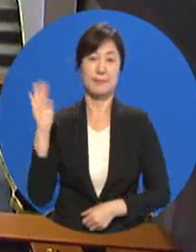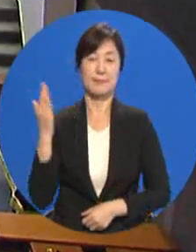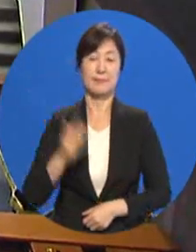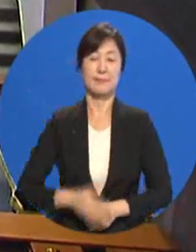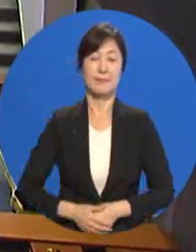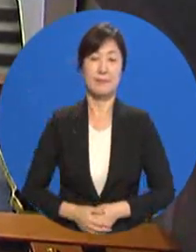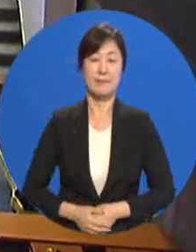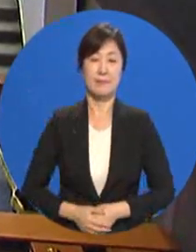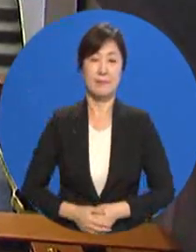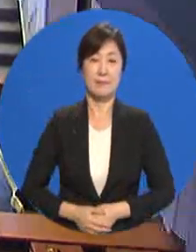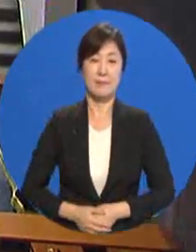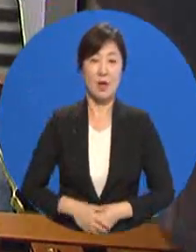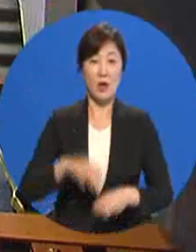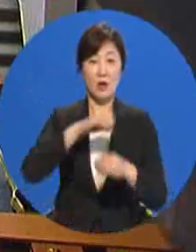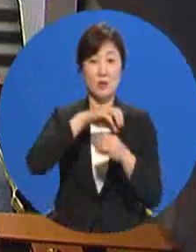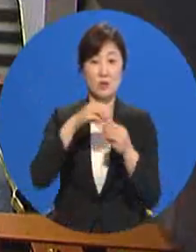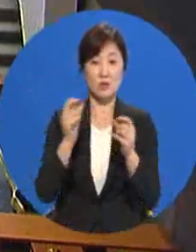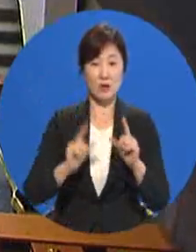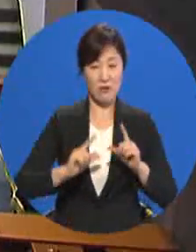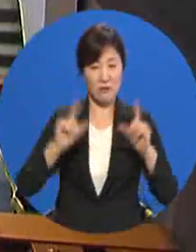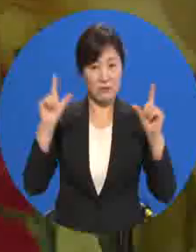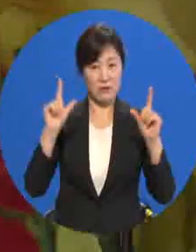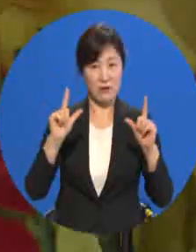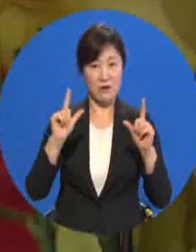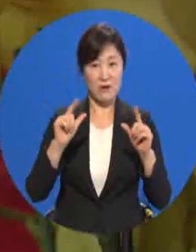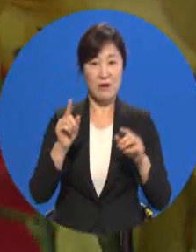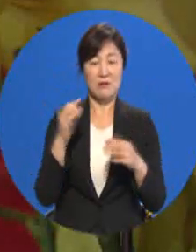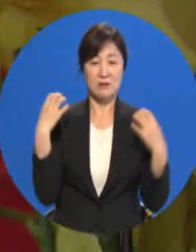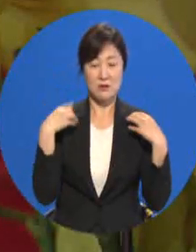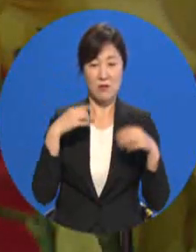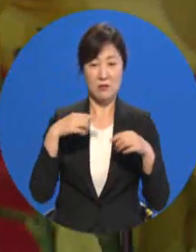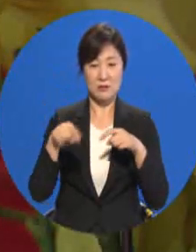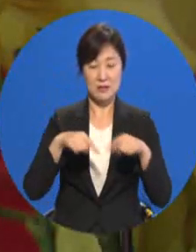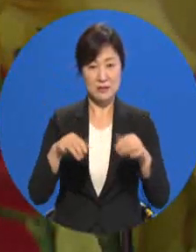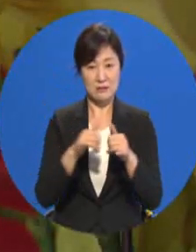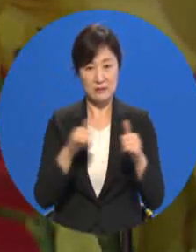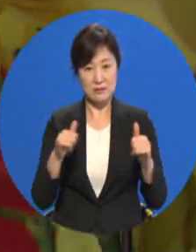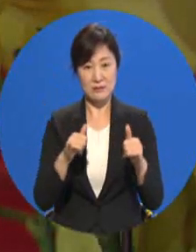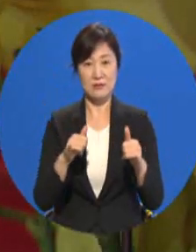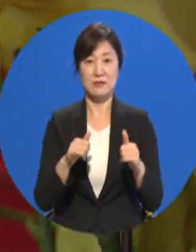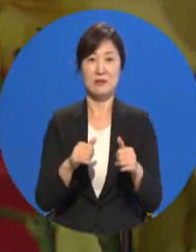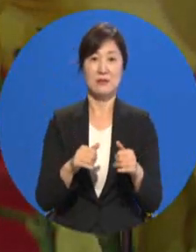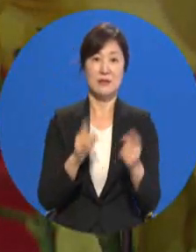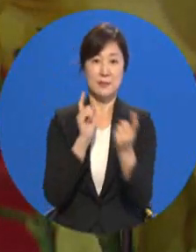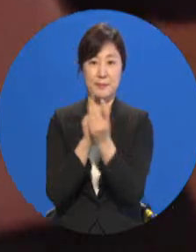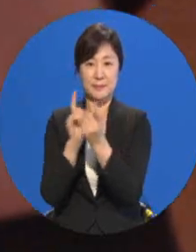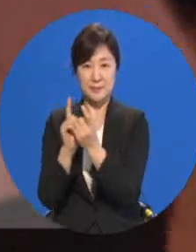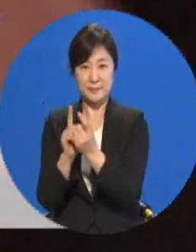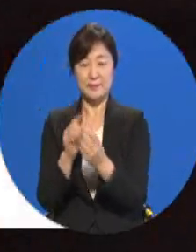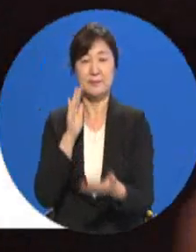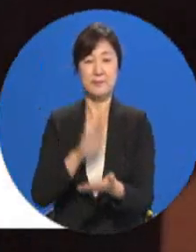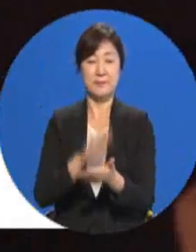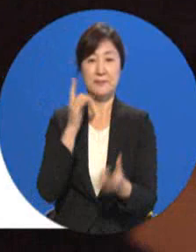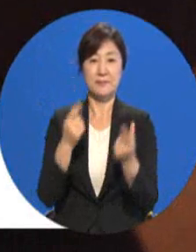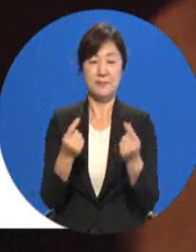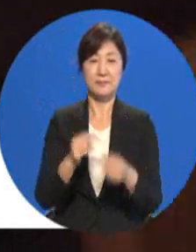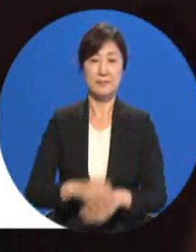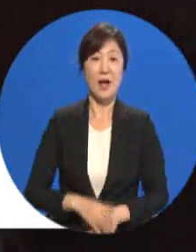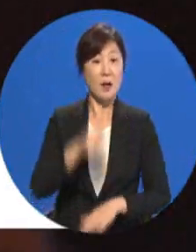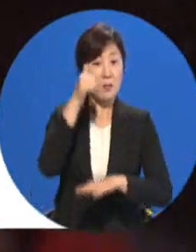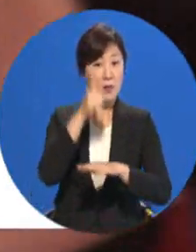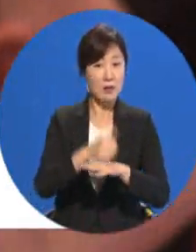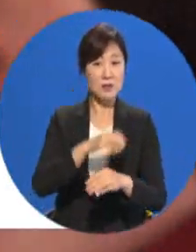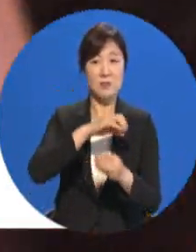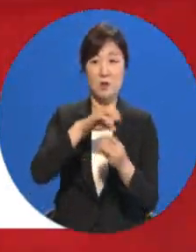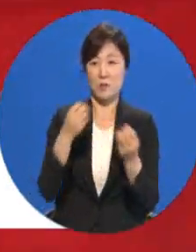5 원래 추석에도 정치권에 민심을 끼는 관례처럼 이루어지고 있습니다 20대 국회 마지막 정기국회가 명절 과 맞물려